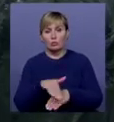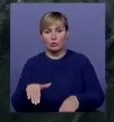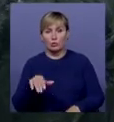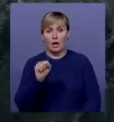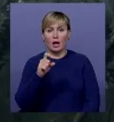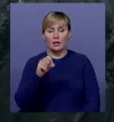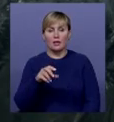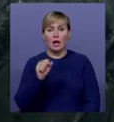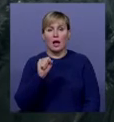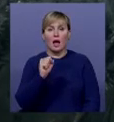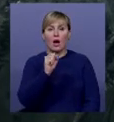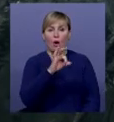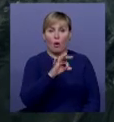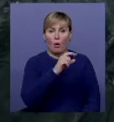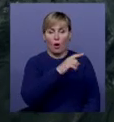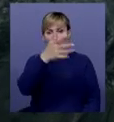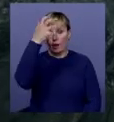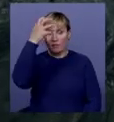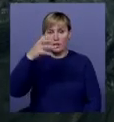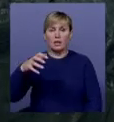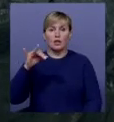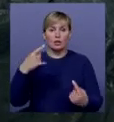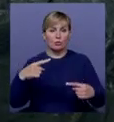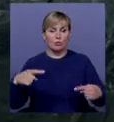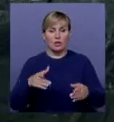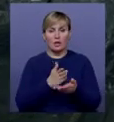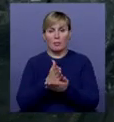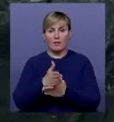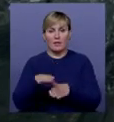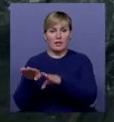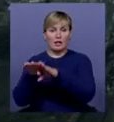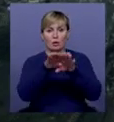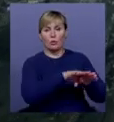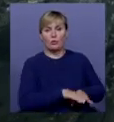рынка алтын орда капчагай ского тракта и других направлений